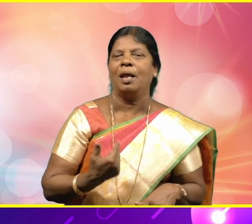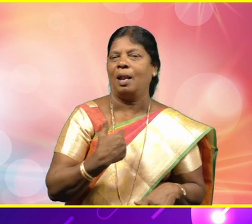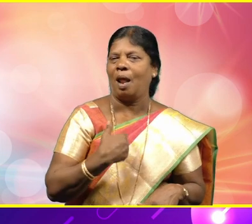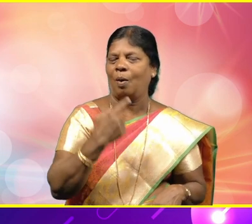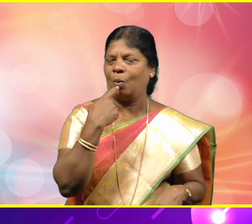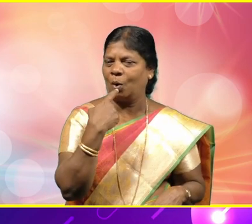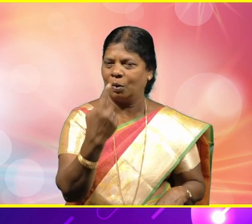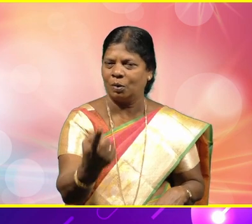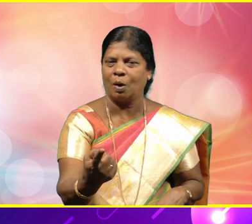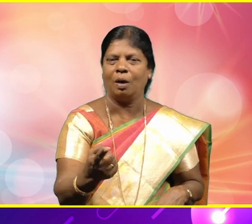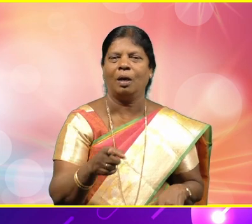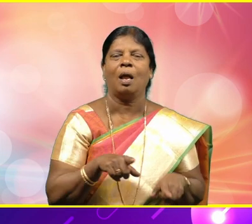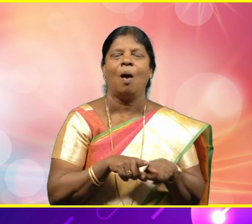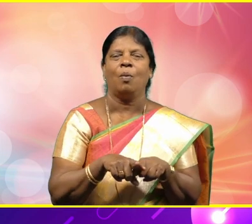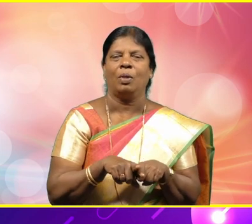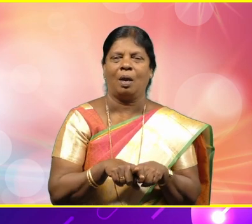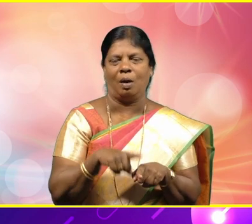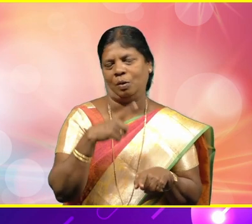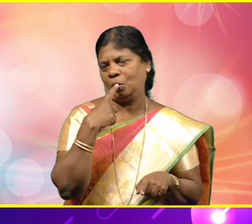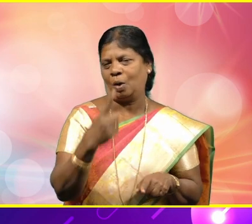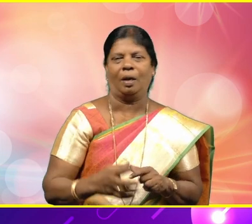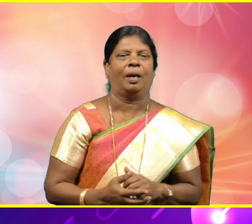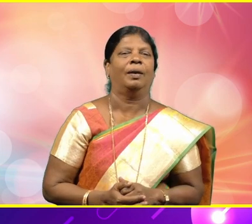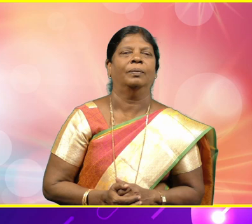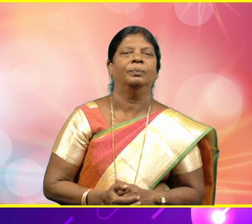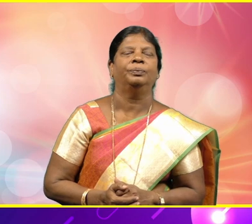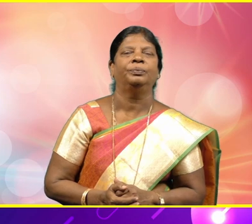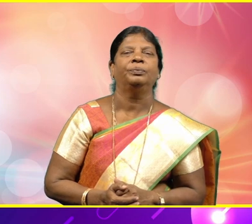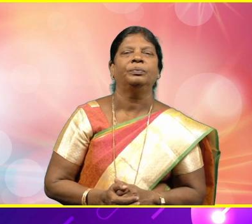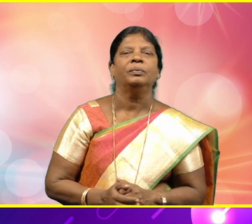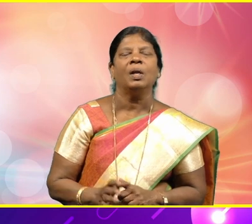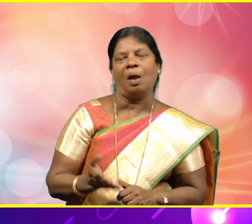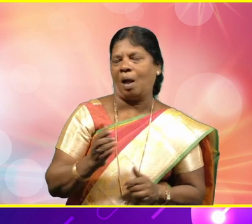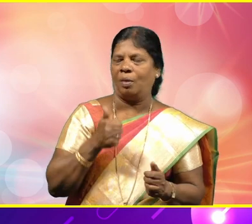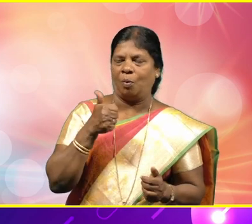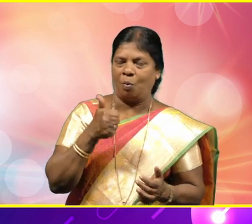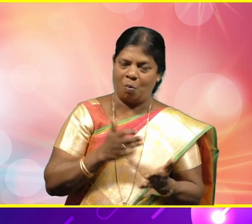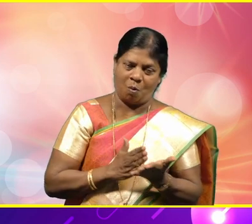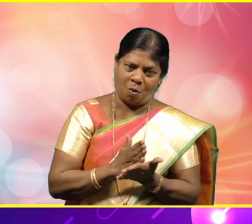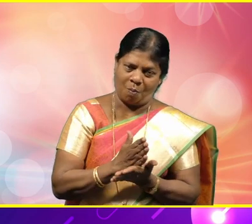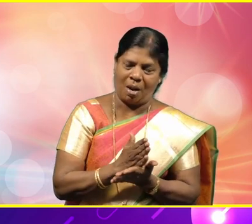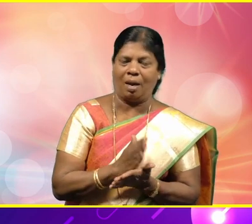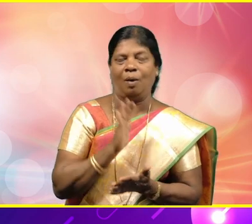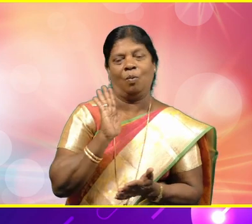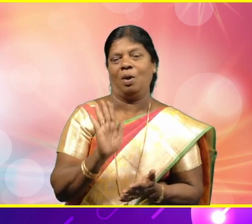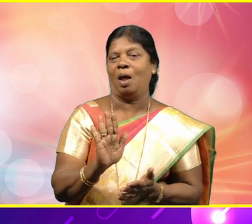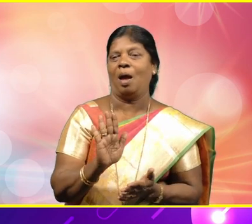நான் உங்களுக்கு ஒரு சம்பவத்தை சொல்லுகிறேன். அது உண்மையிலே